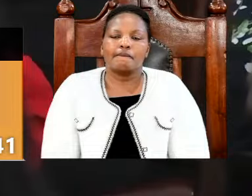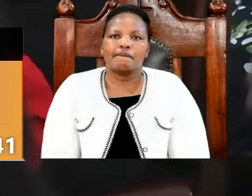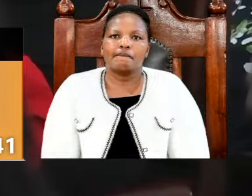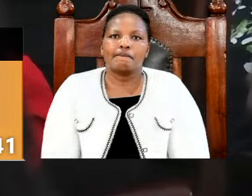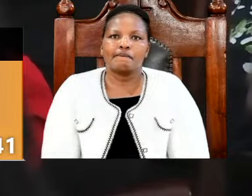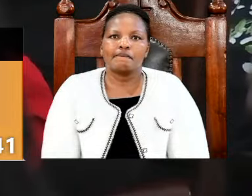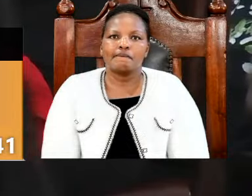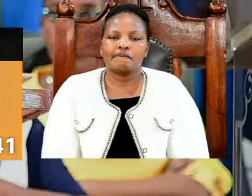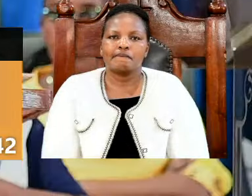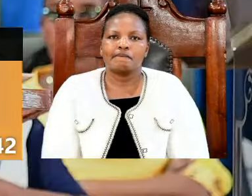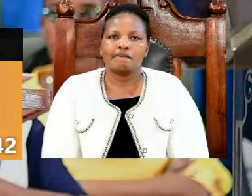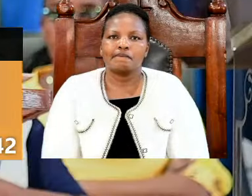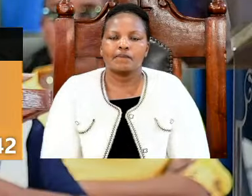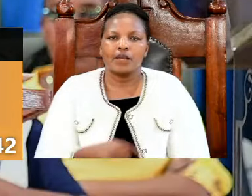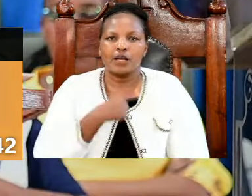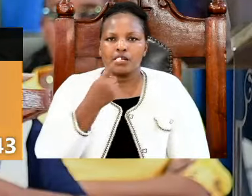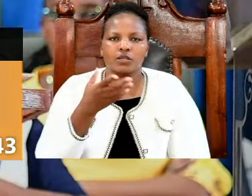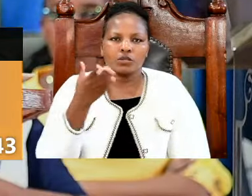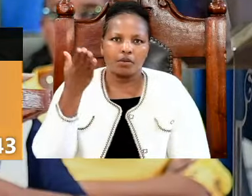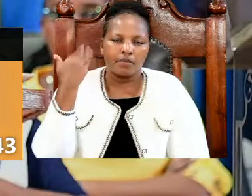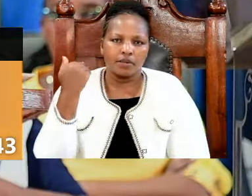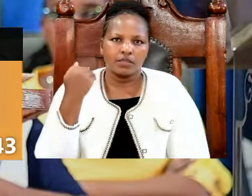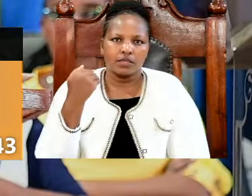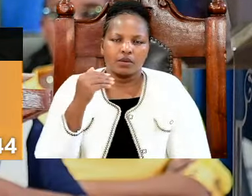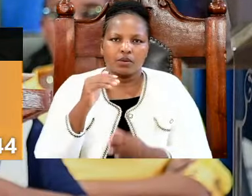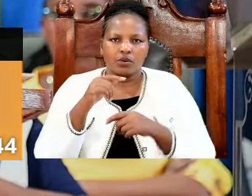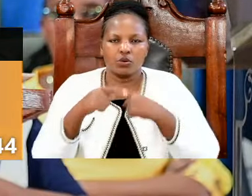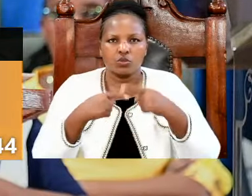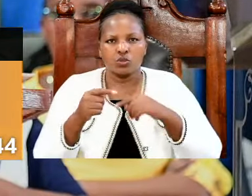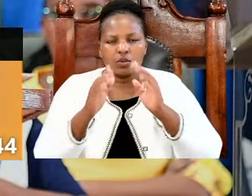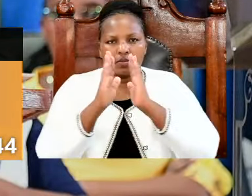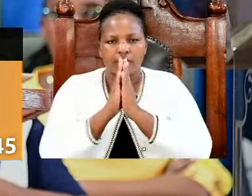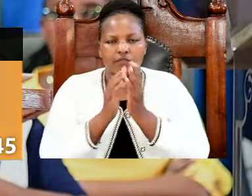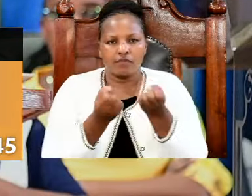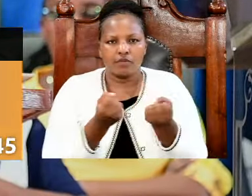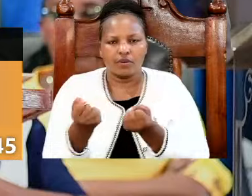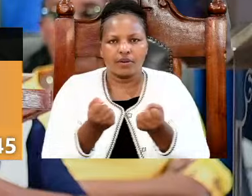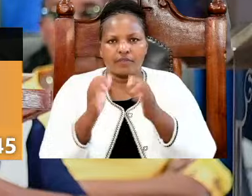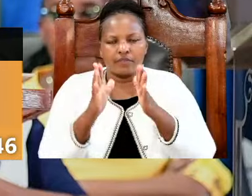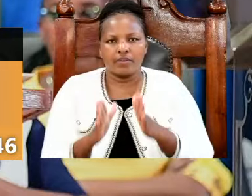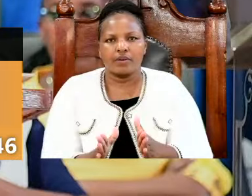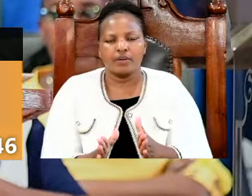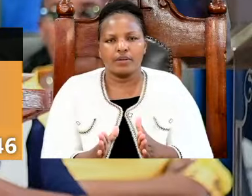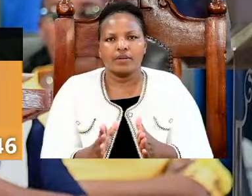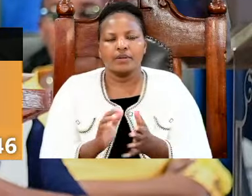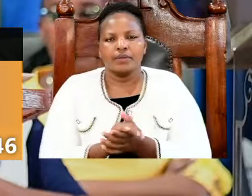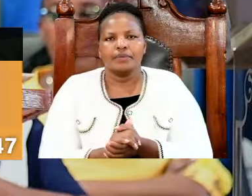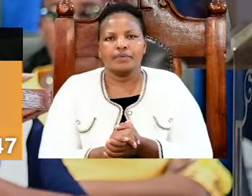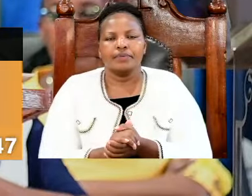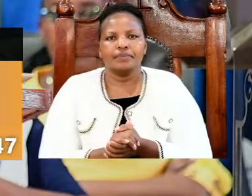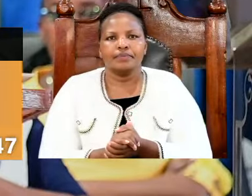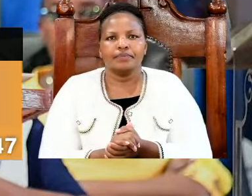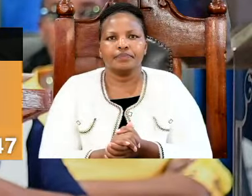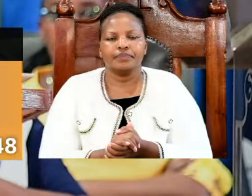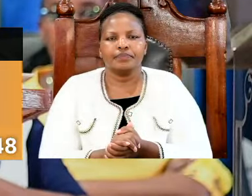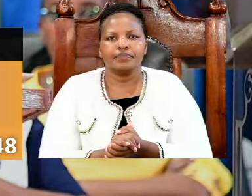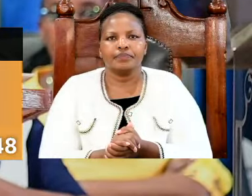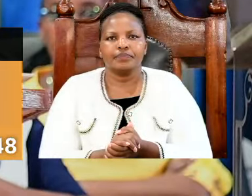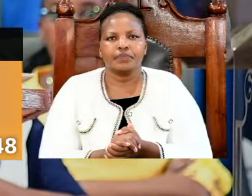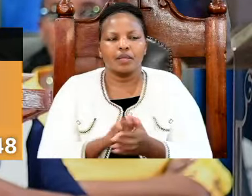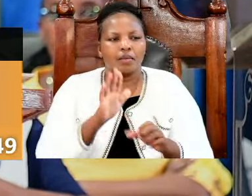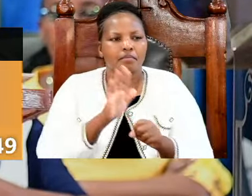Kama vile tumekuwa tukitangaziwa, tuweze kuombea our driver Joseph Kirago Kefarua. Najua